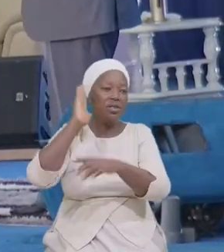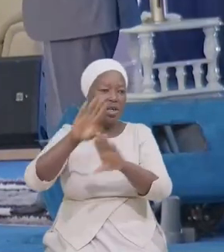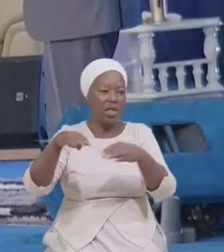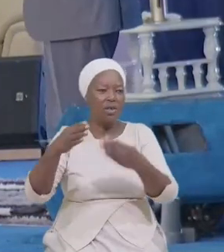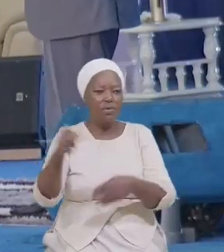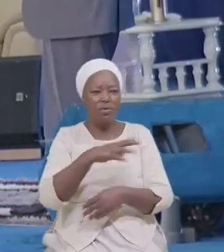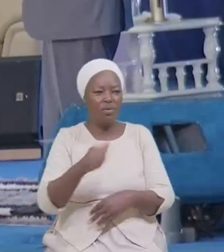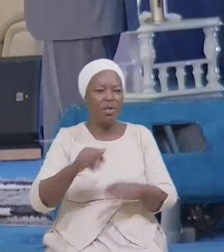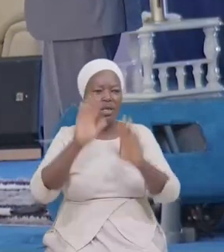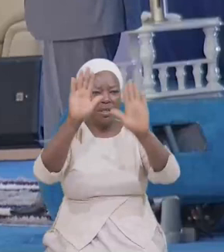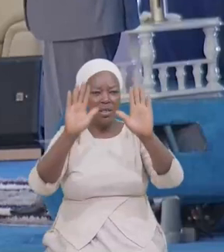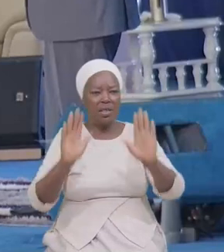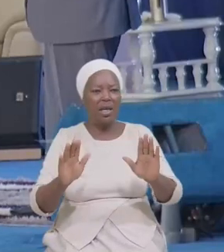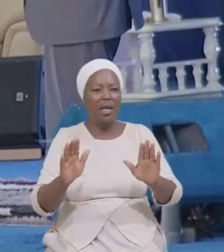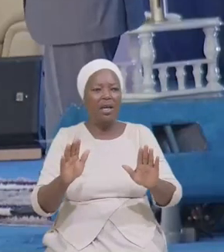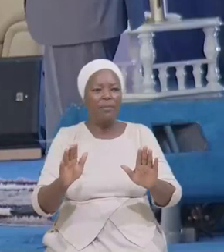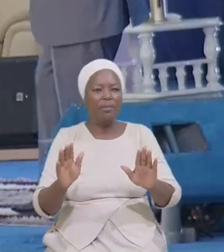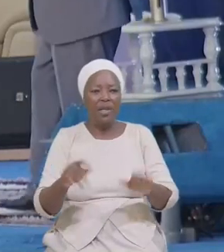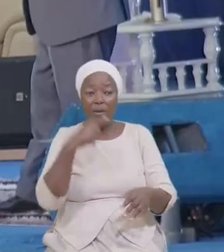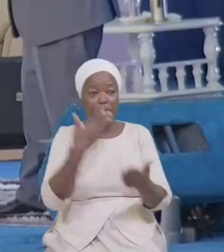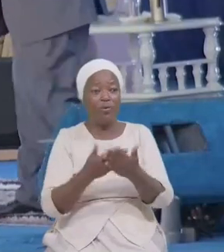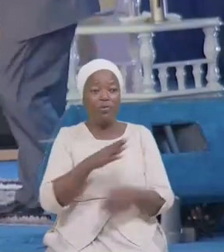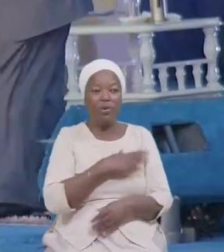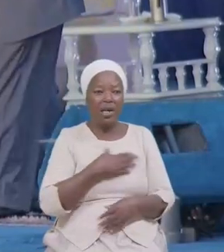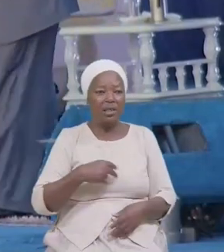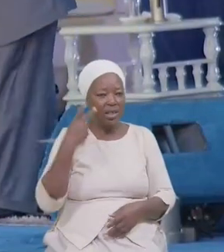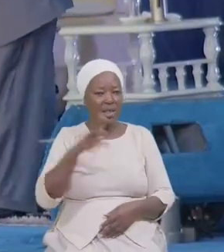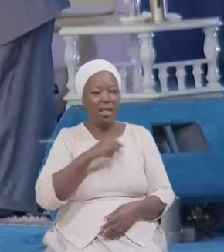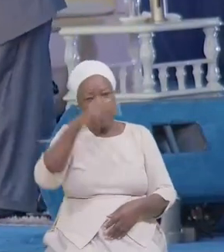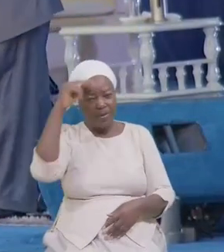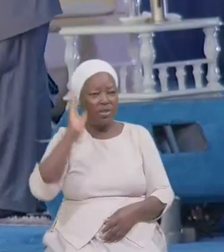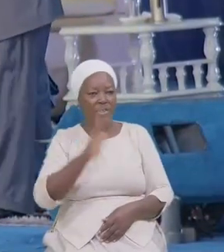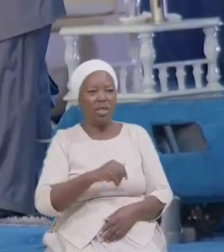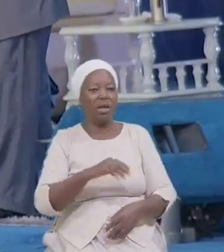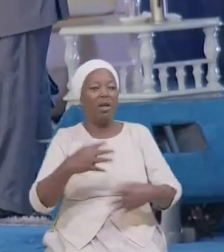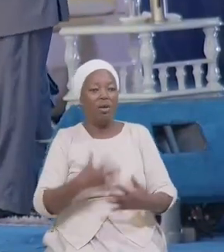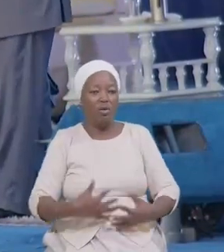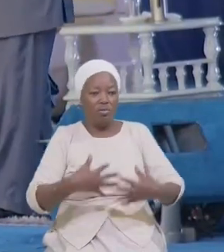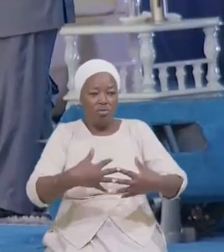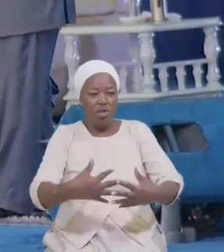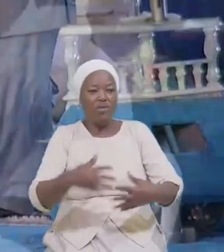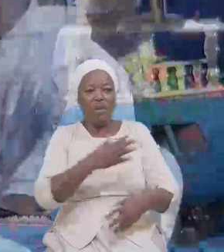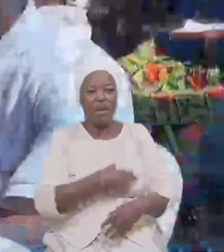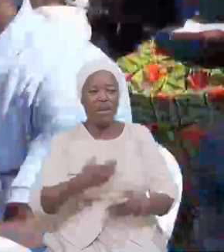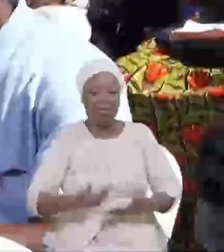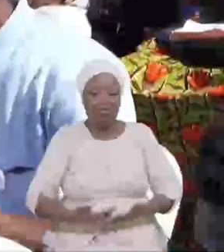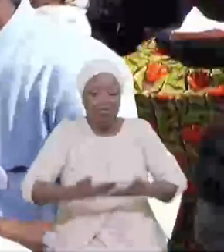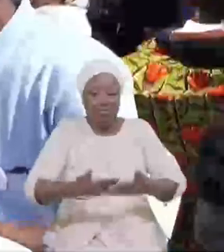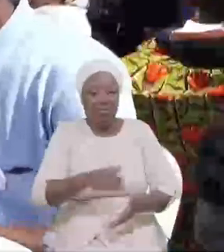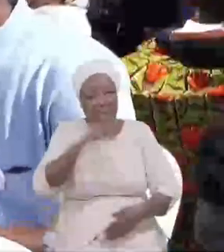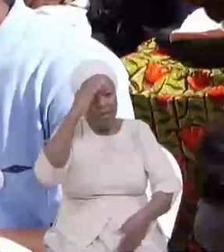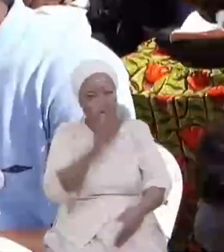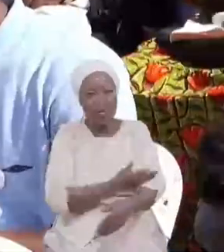un signe. Voici, la Vierge, la jeune fille, deviendra enceinte, enfantera un fils. Et elle lui donnera le